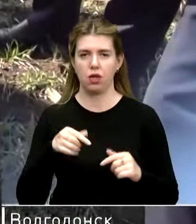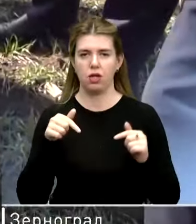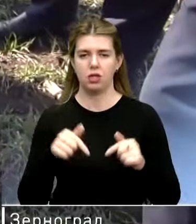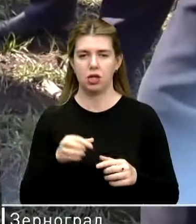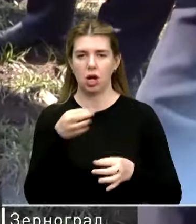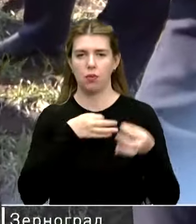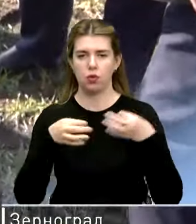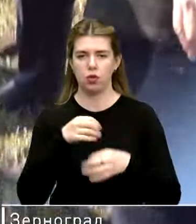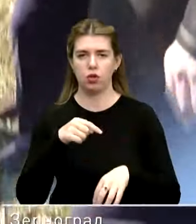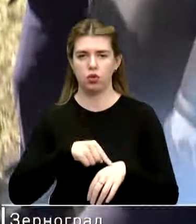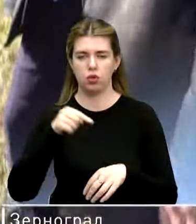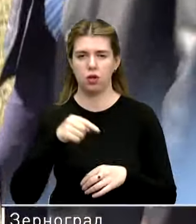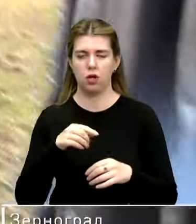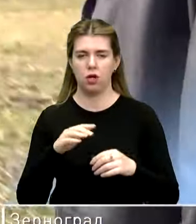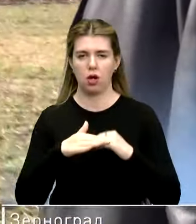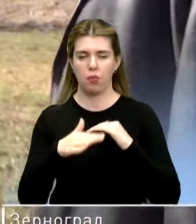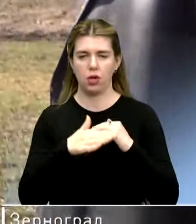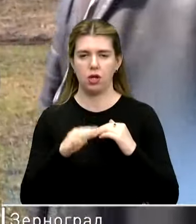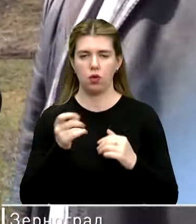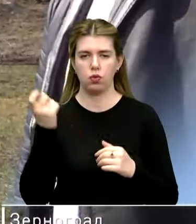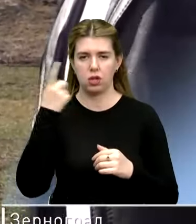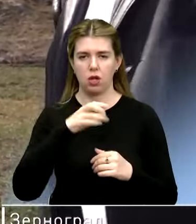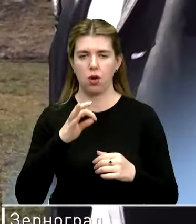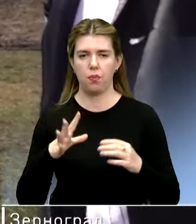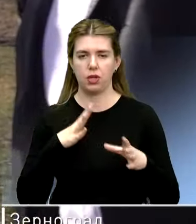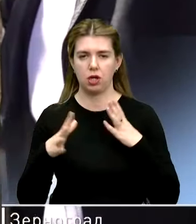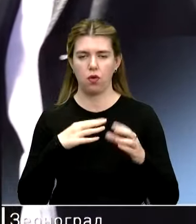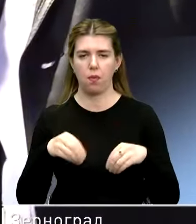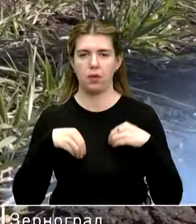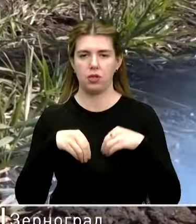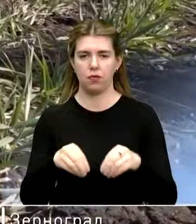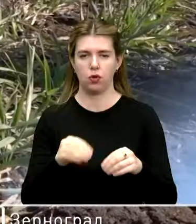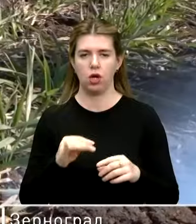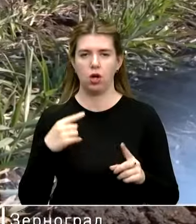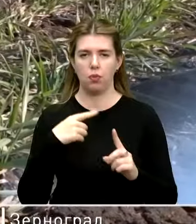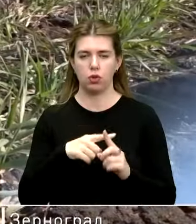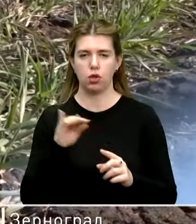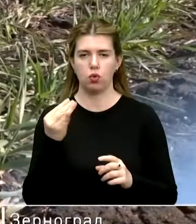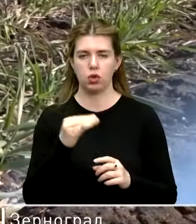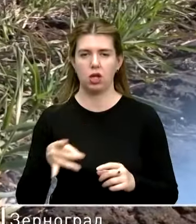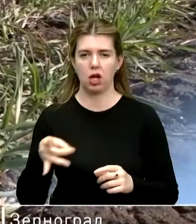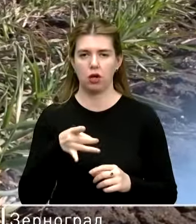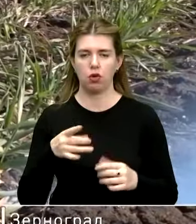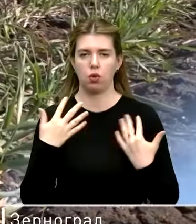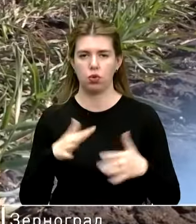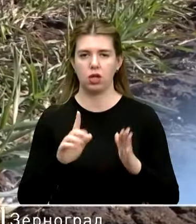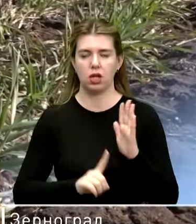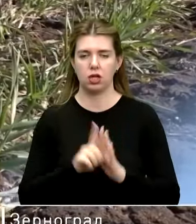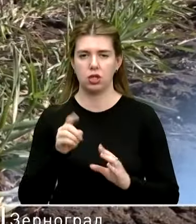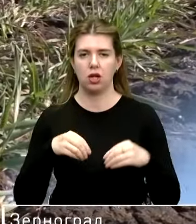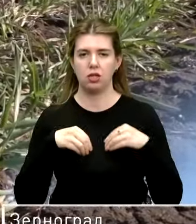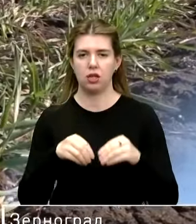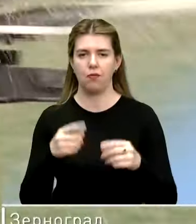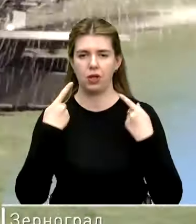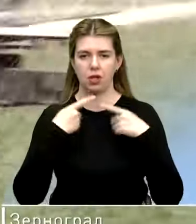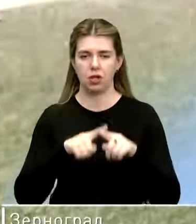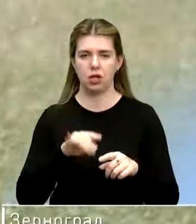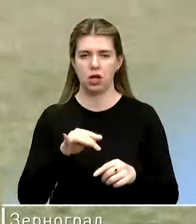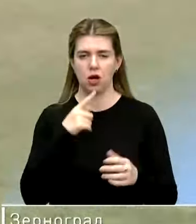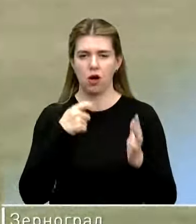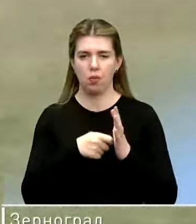Здесь он обсудил состояние озимых культур и узнал о подготовке к посеву. Кстати, в южных регионах уже начался сев технических